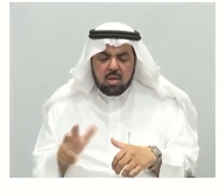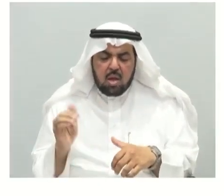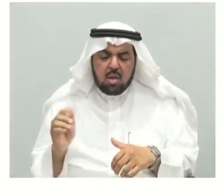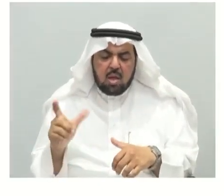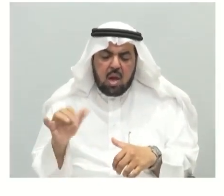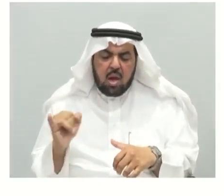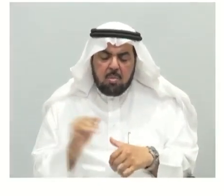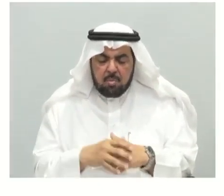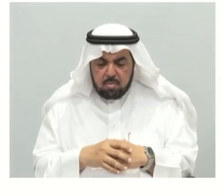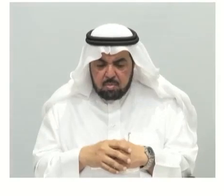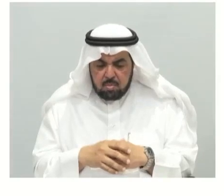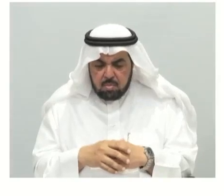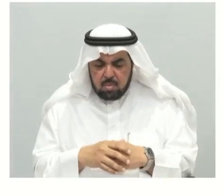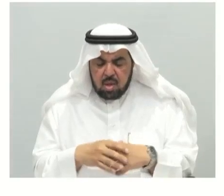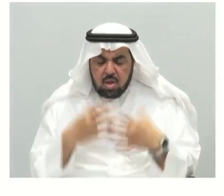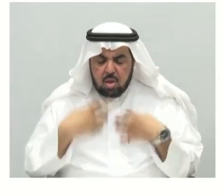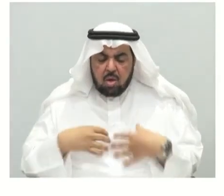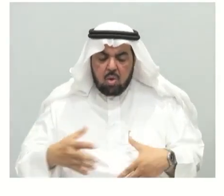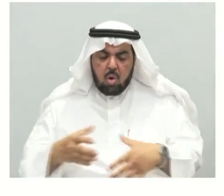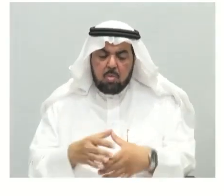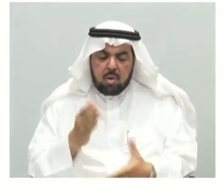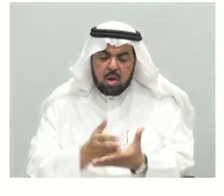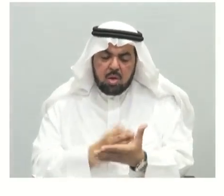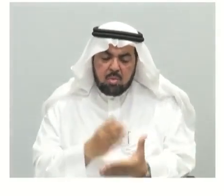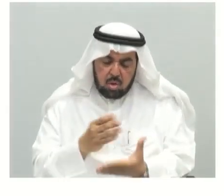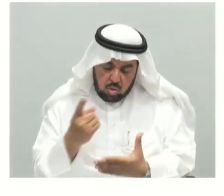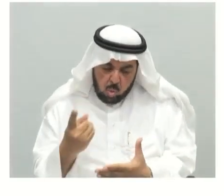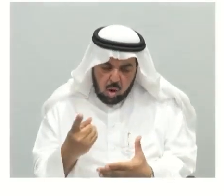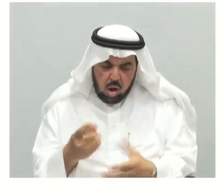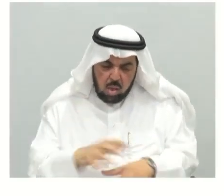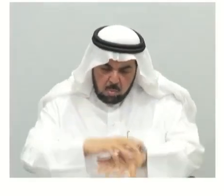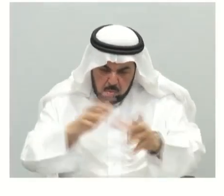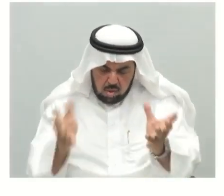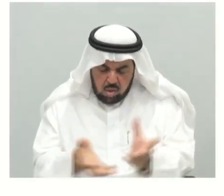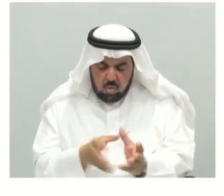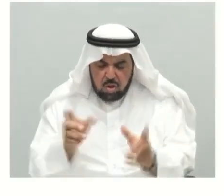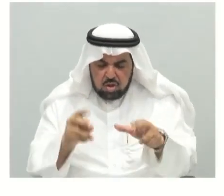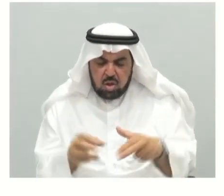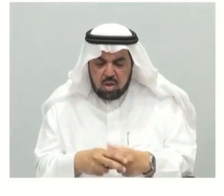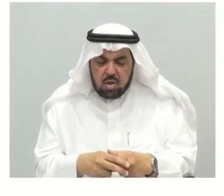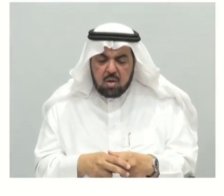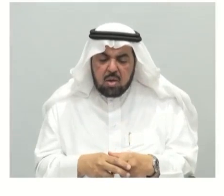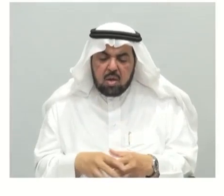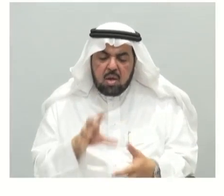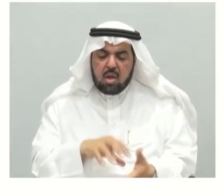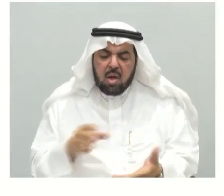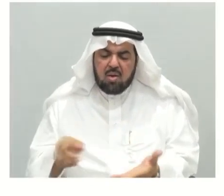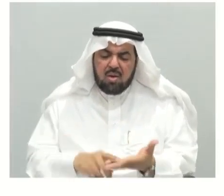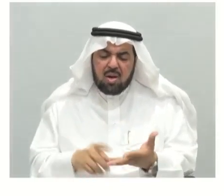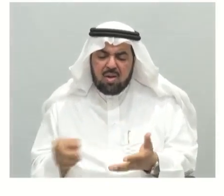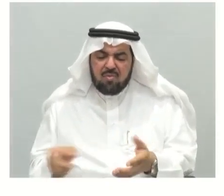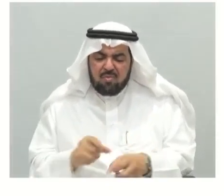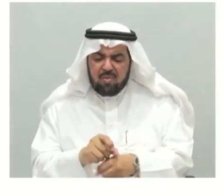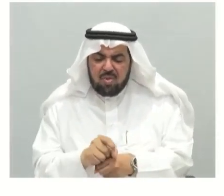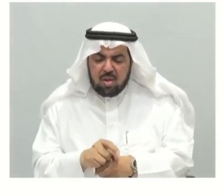ليس من خصائص الحلم الجسم يتكون من قسم واحد بيضوي الشكل له جسم بيضاوي ينقل البكتيريا المسببه